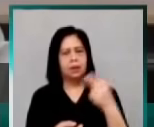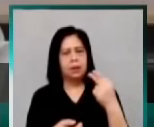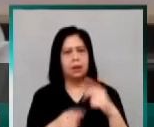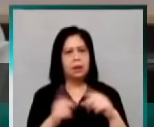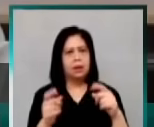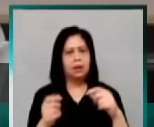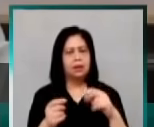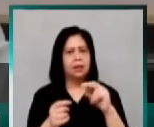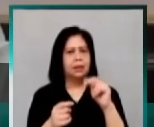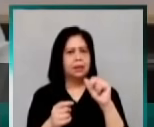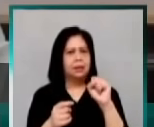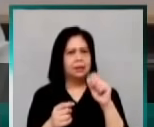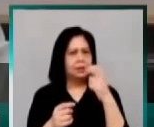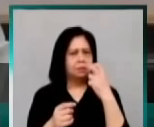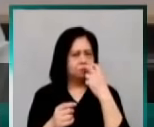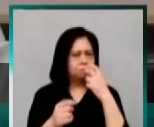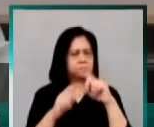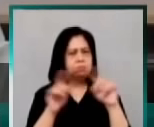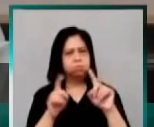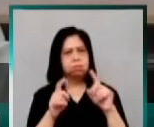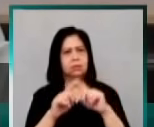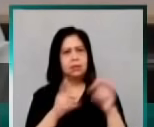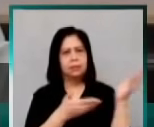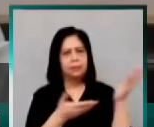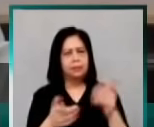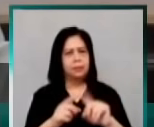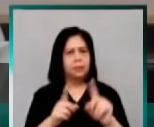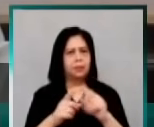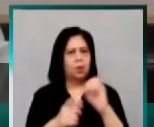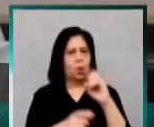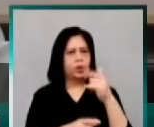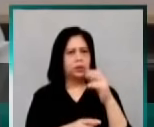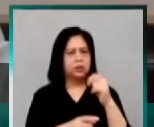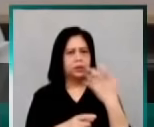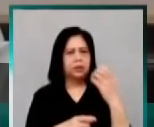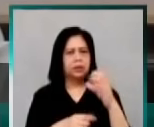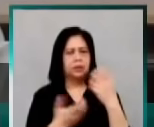cannulas. Meron din pong parating na mga oxygen concentrators.